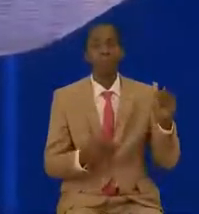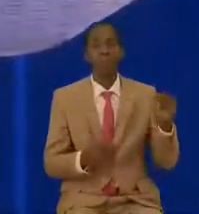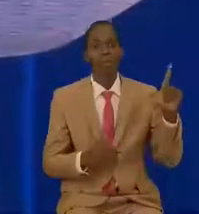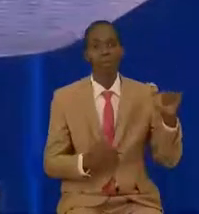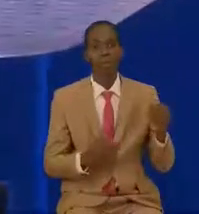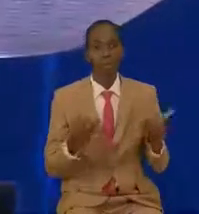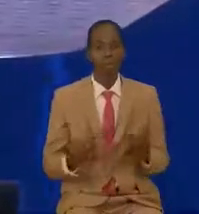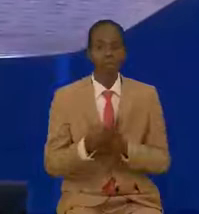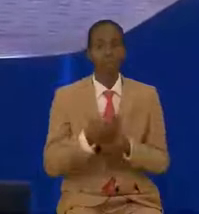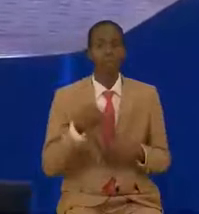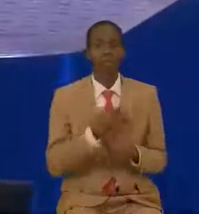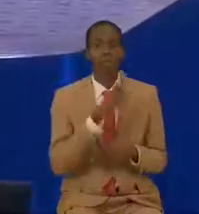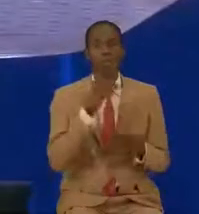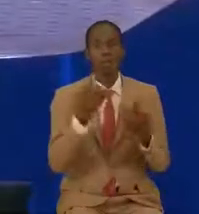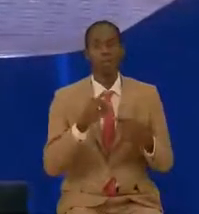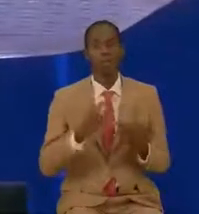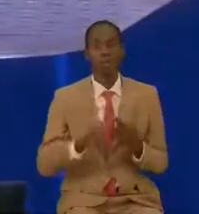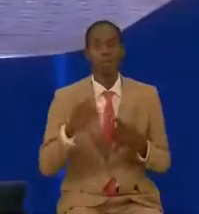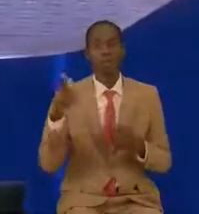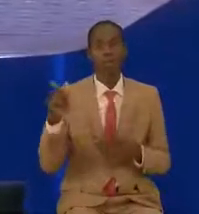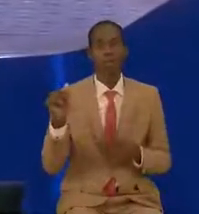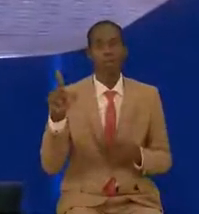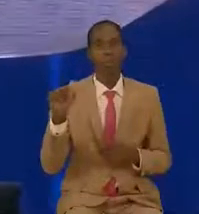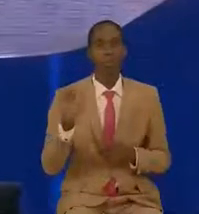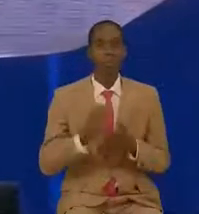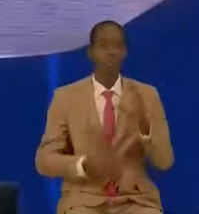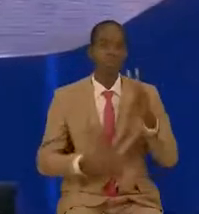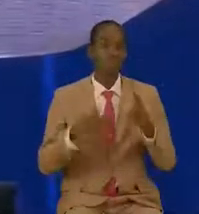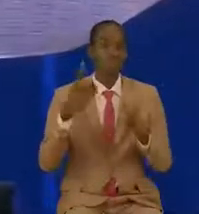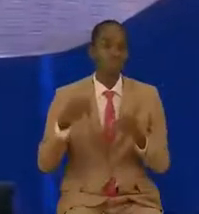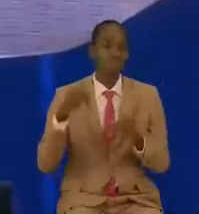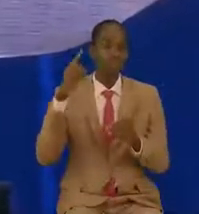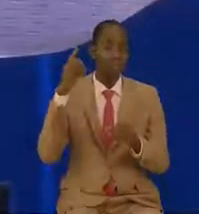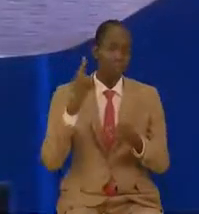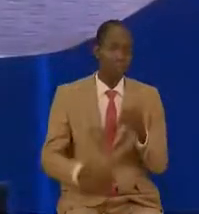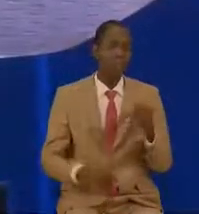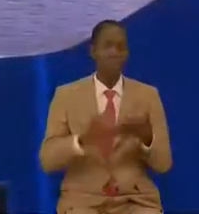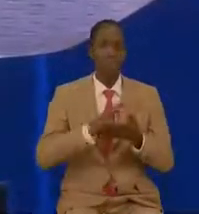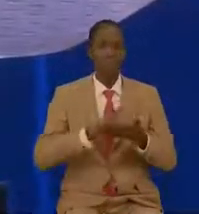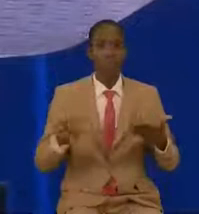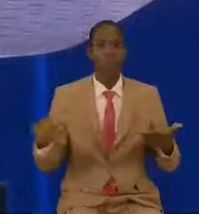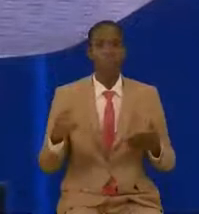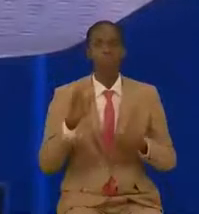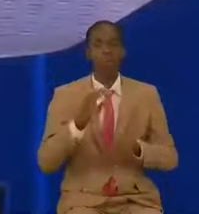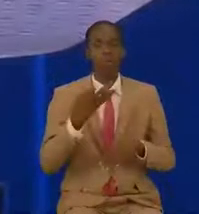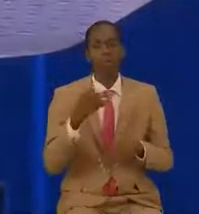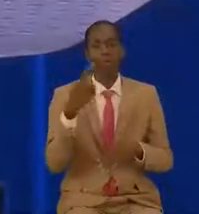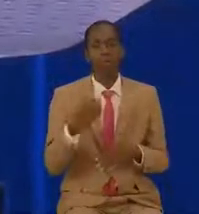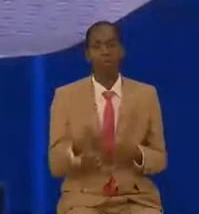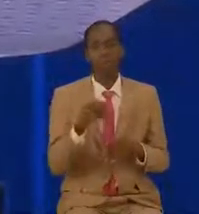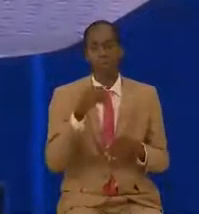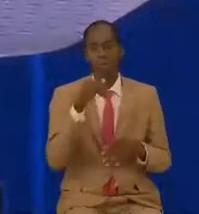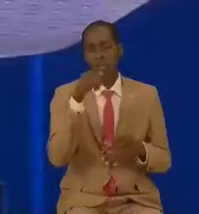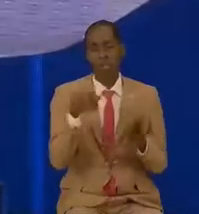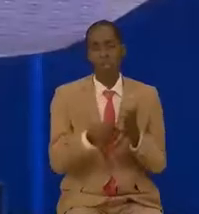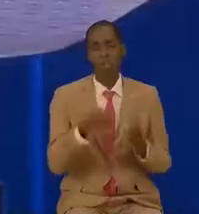Galates. Aujourd'hui, nous sommes aux Galates, chapitre 6, les derniers versets de l'Épître.